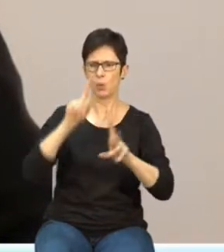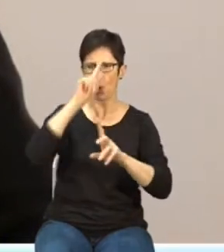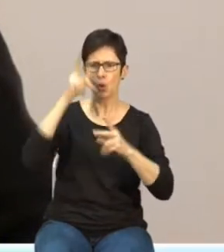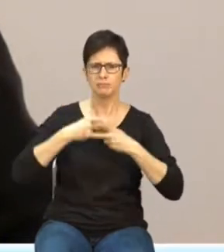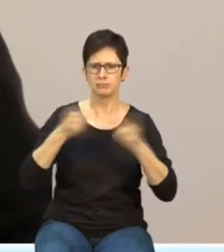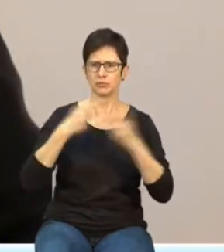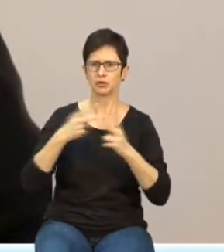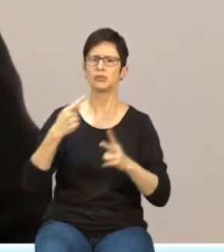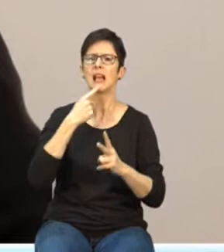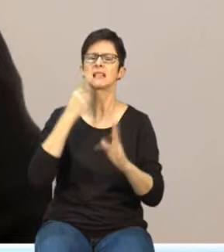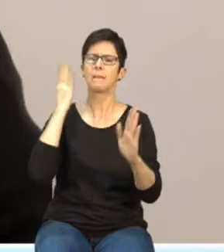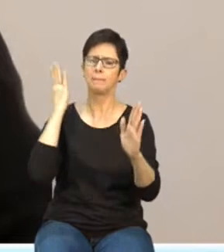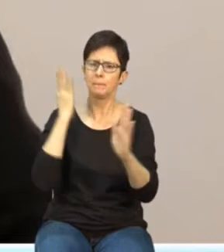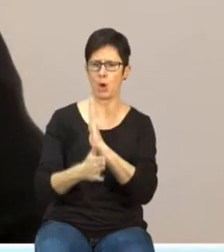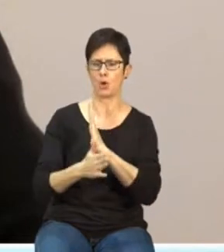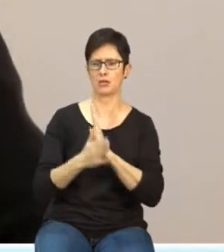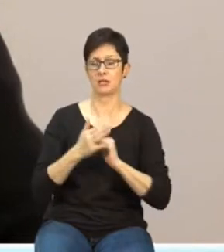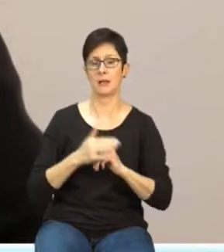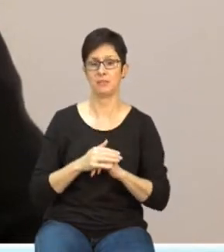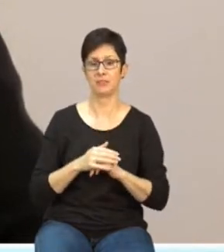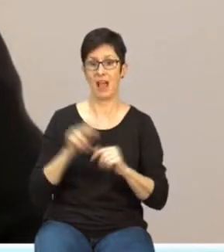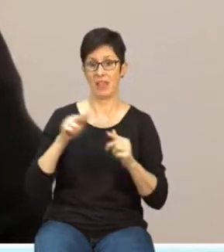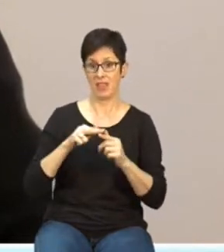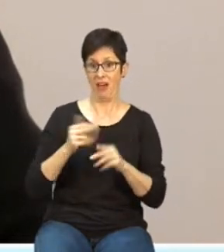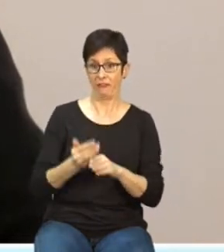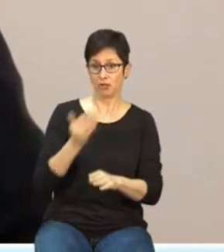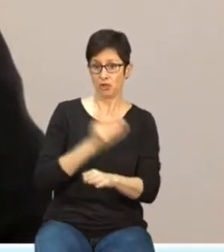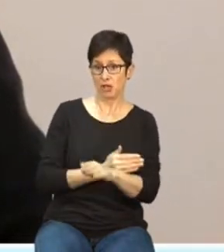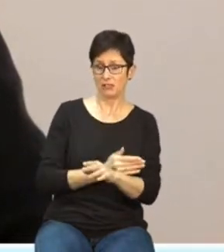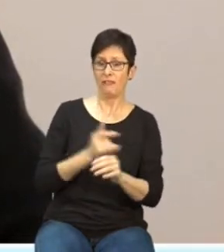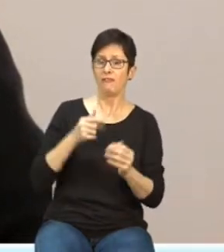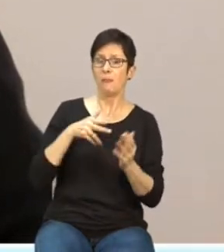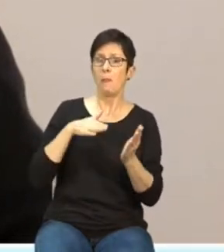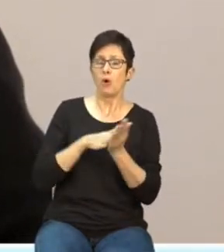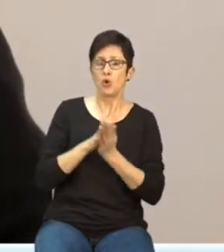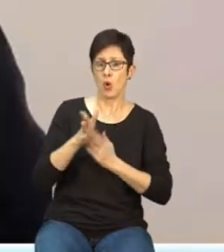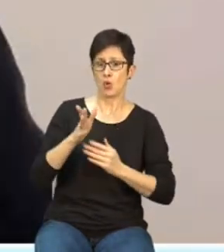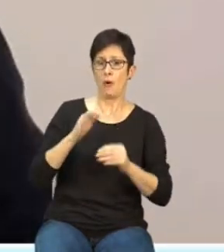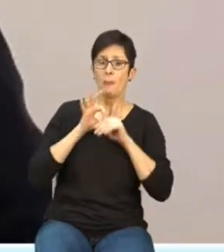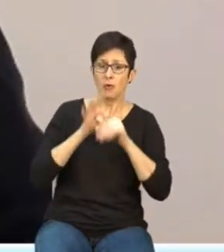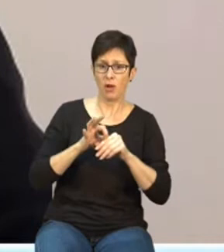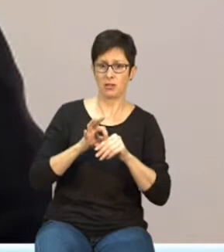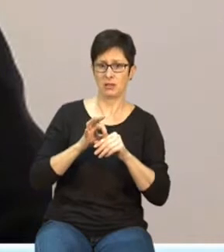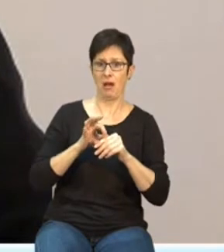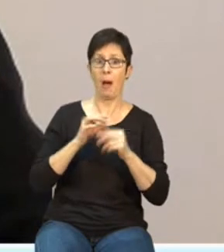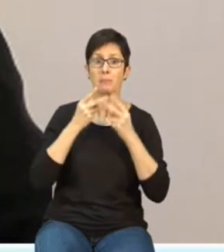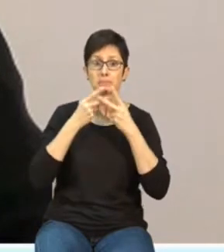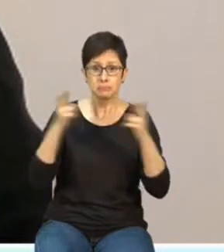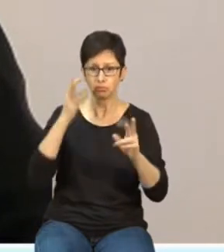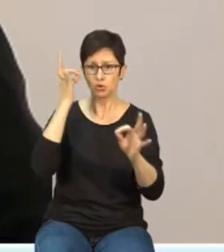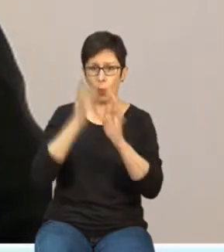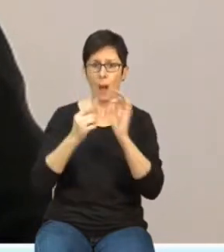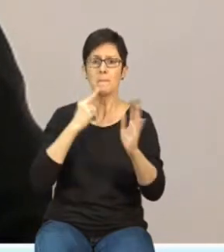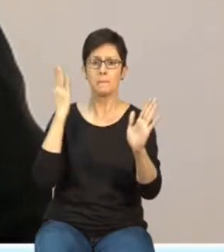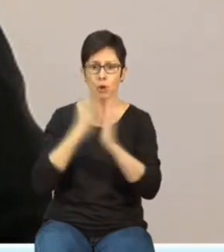i prostym językiem i myślę że na szczególne wczesnym etapie prowadzona komunikat mogłaby rozwiać pewne uwagi jeżeli